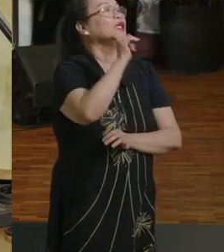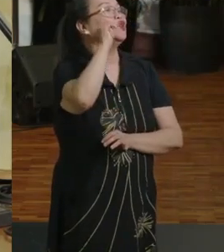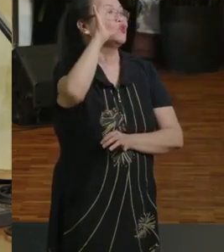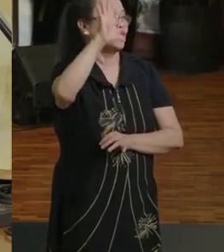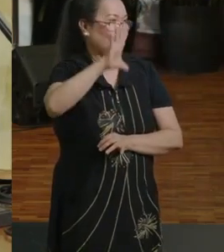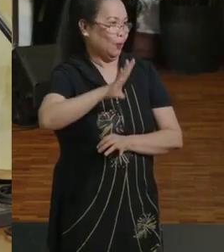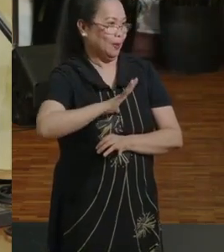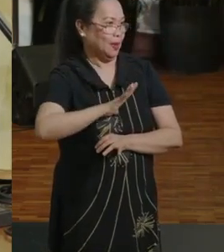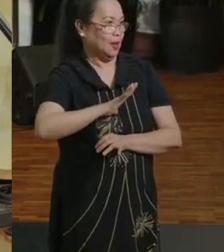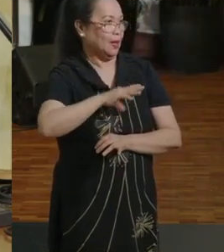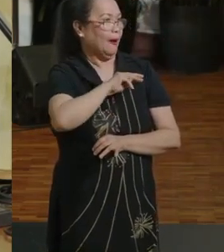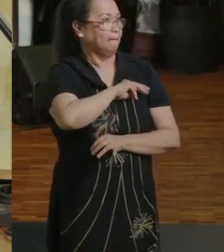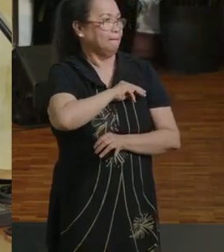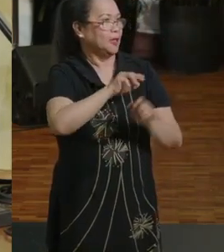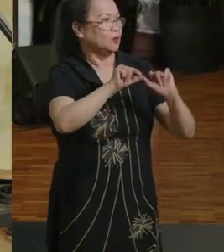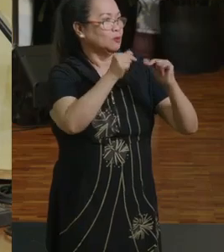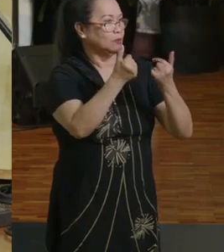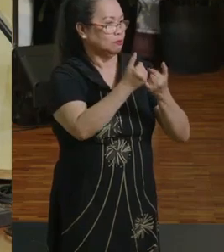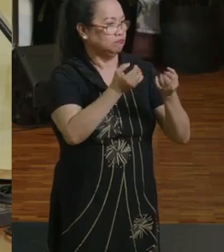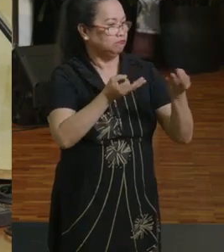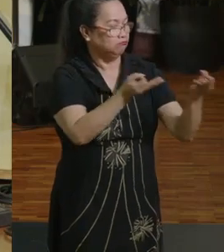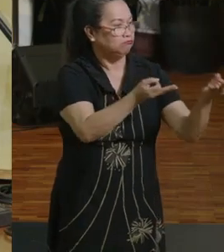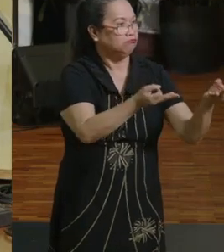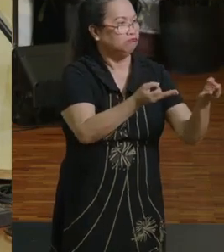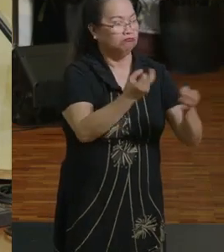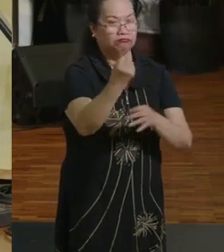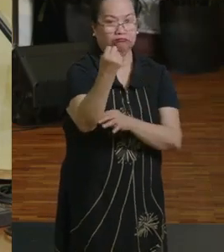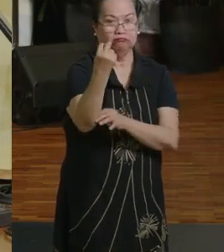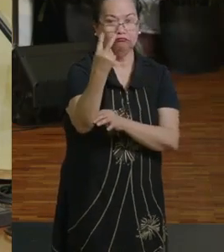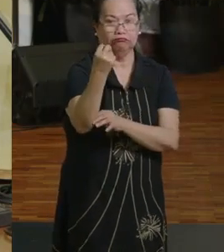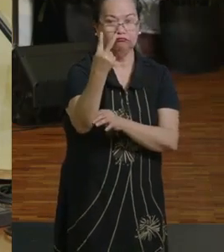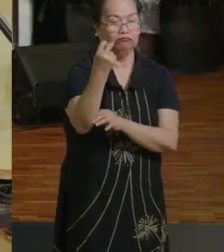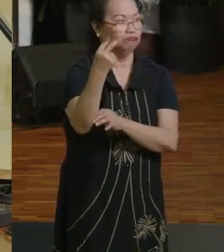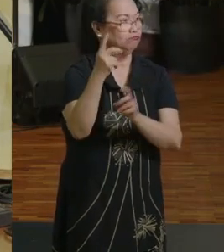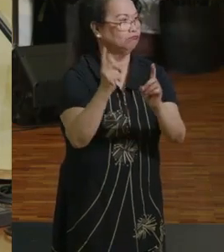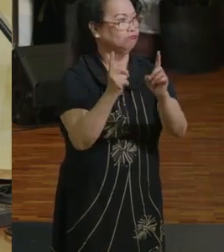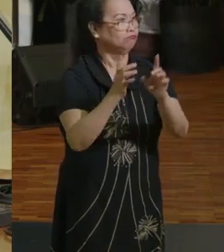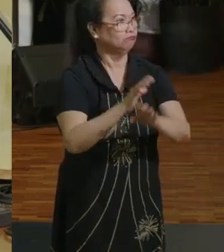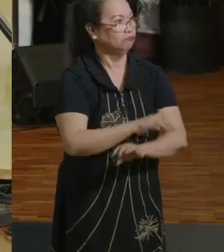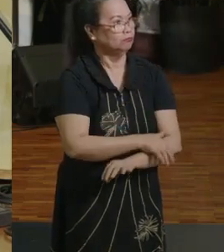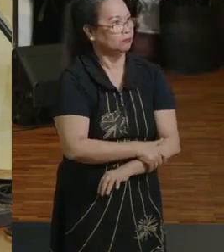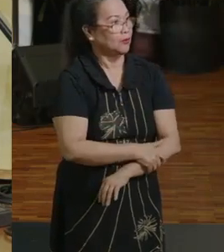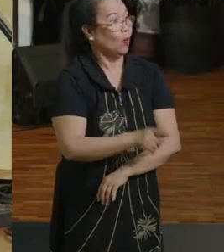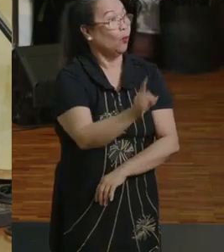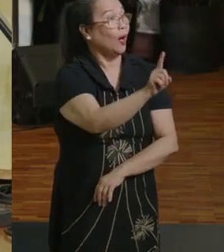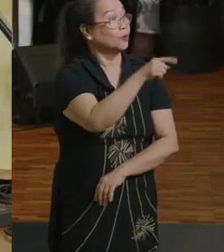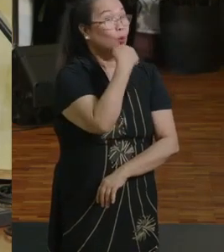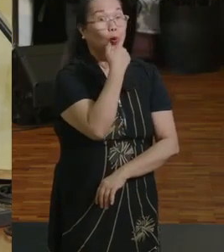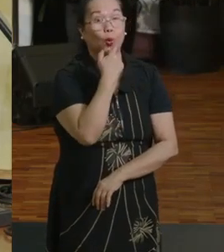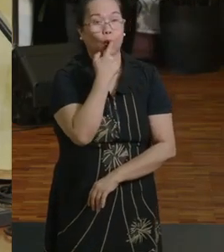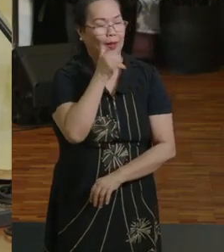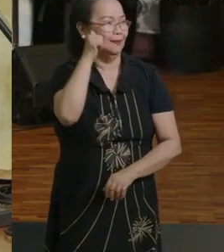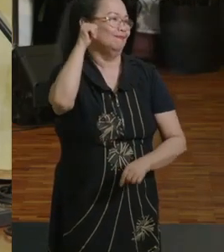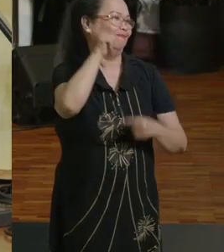mission group ni Jesus, siya at yung 12, ay yung mga babae.